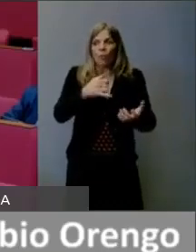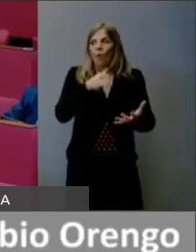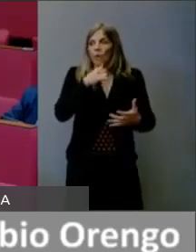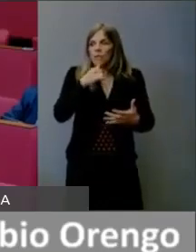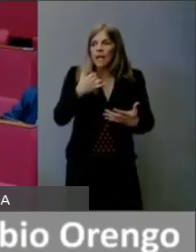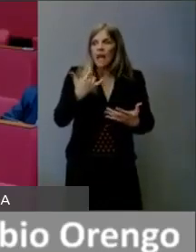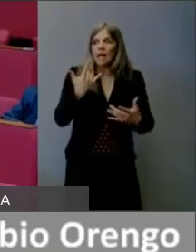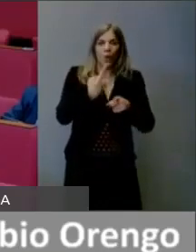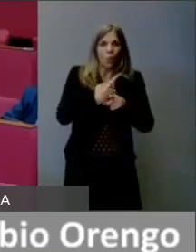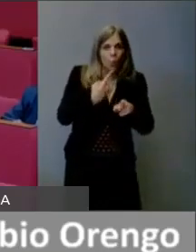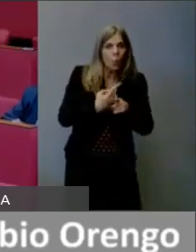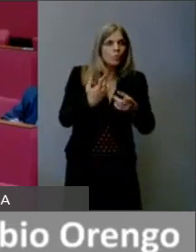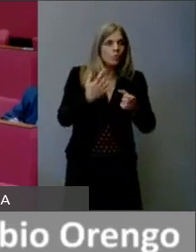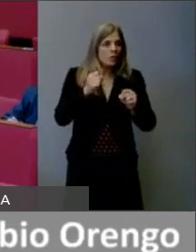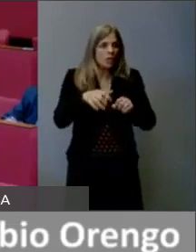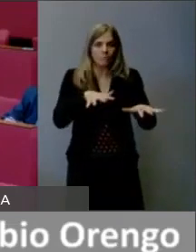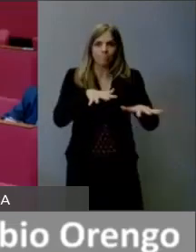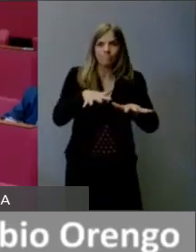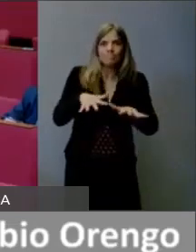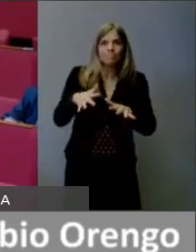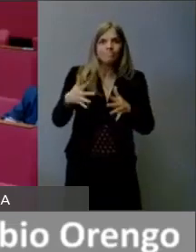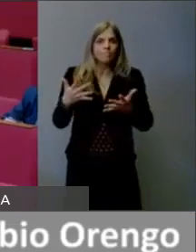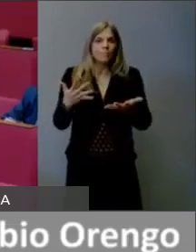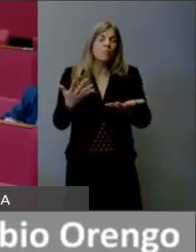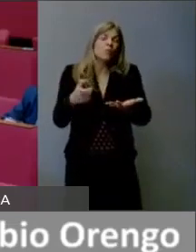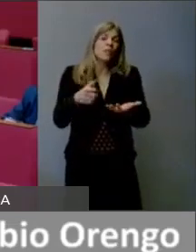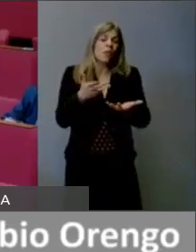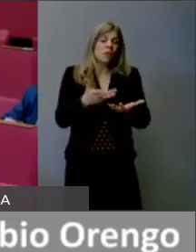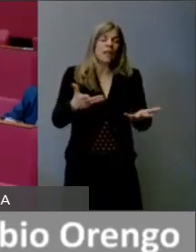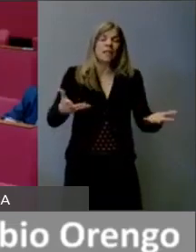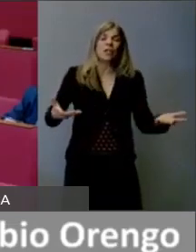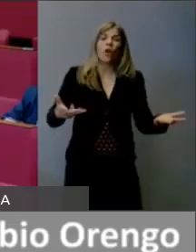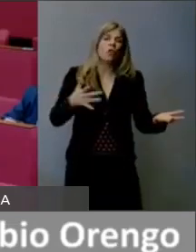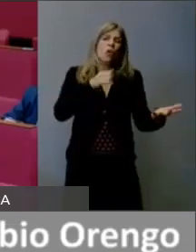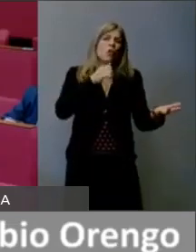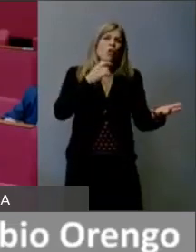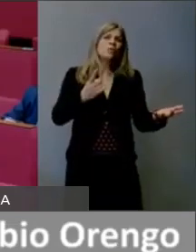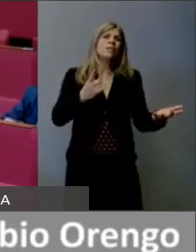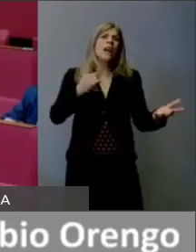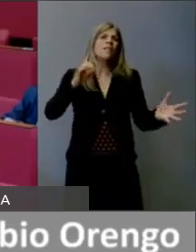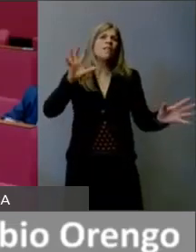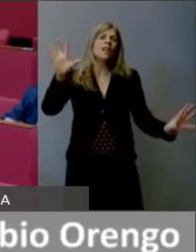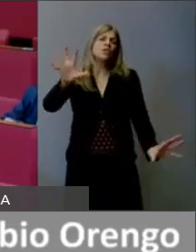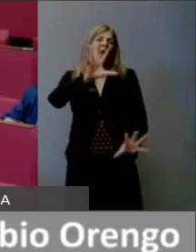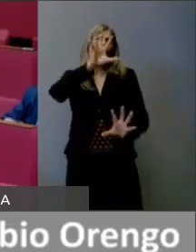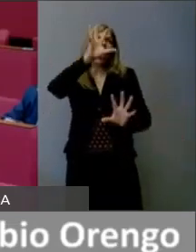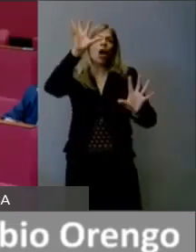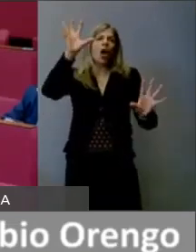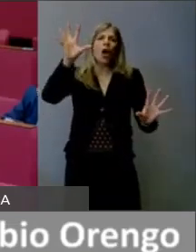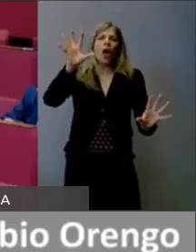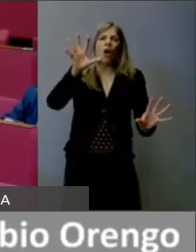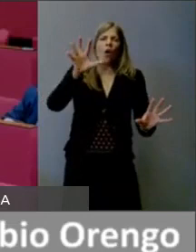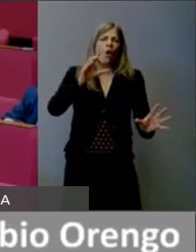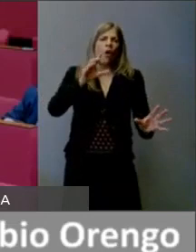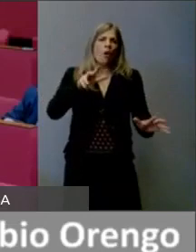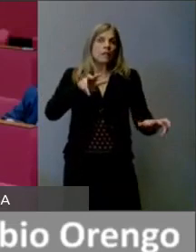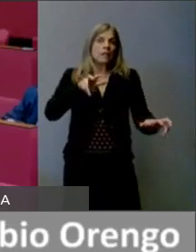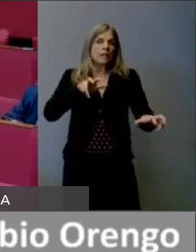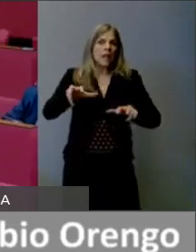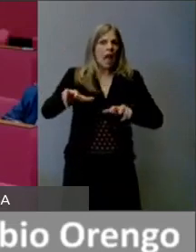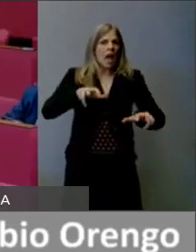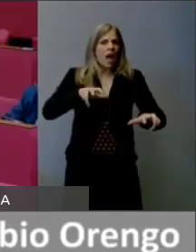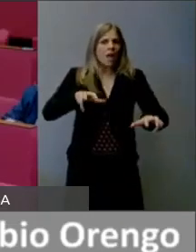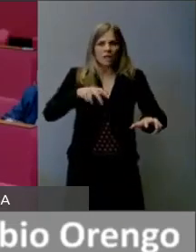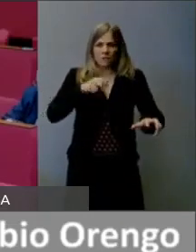in un territorio che non ha bisogno né di illusioni né di tensioni, perché ne ha avuto troppe